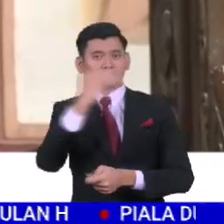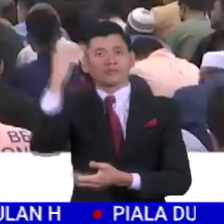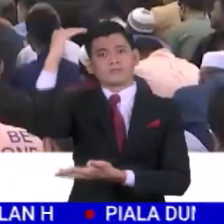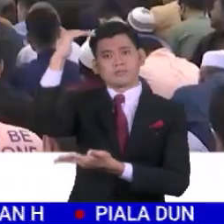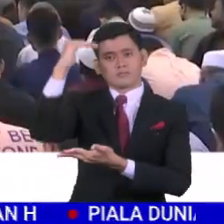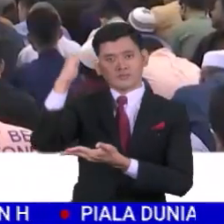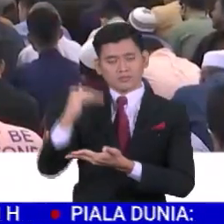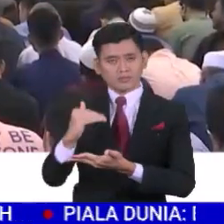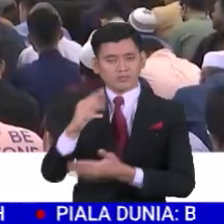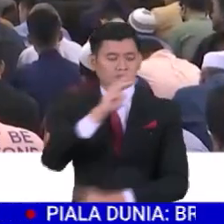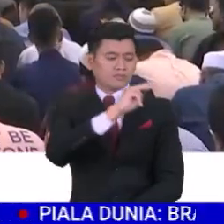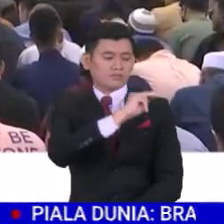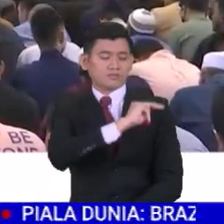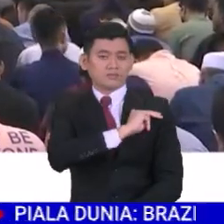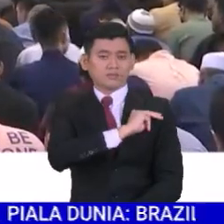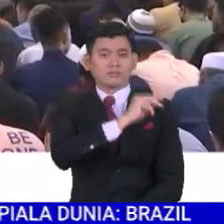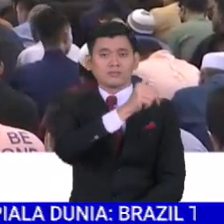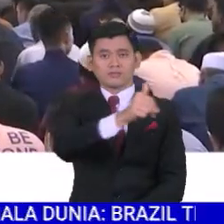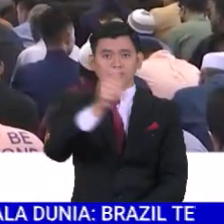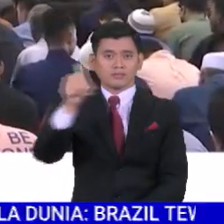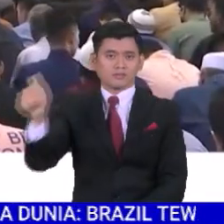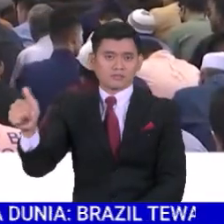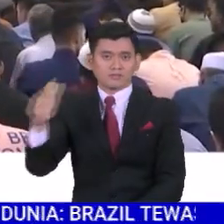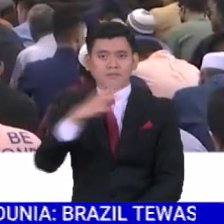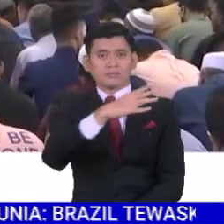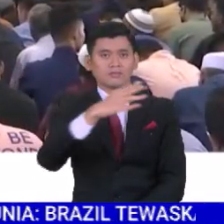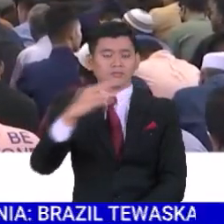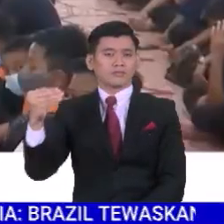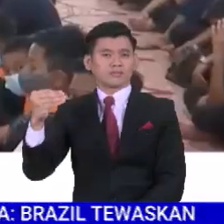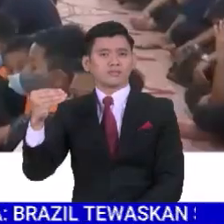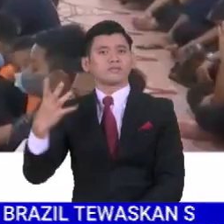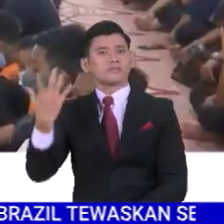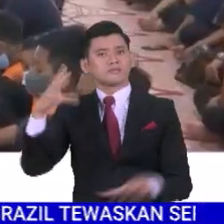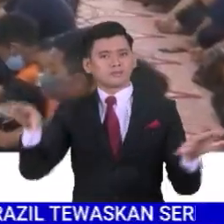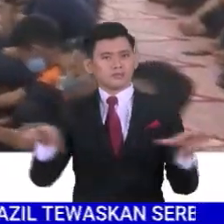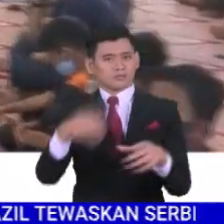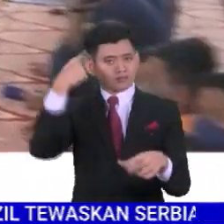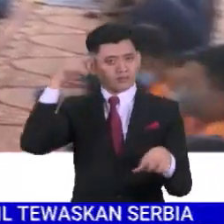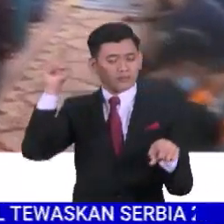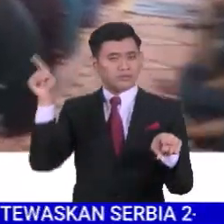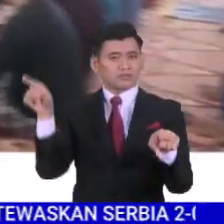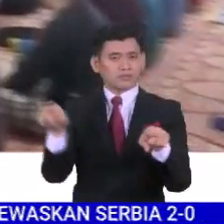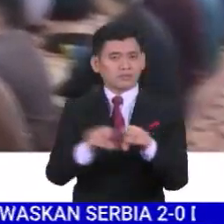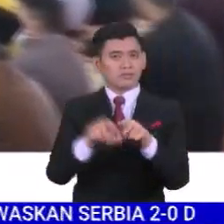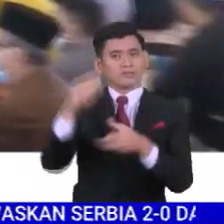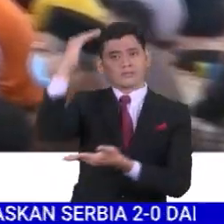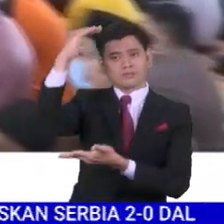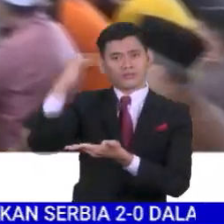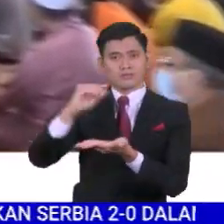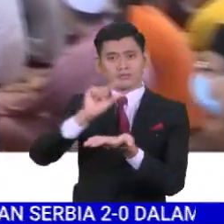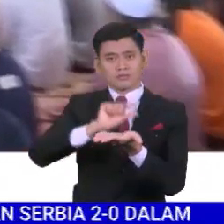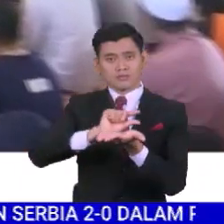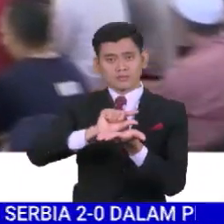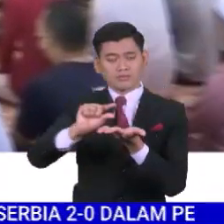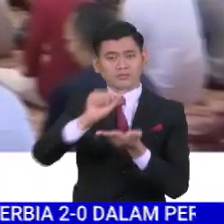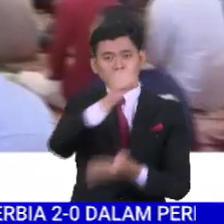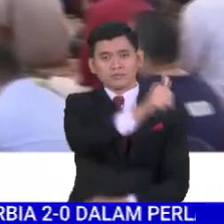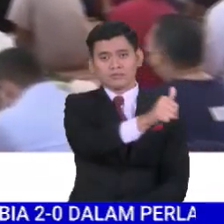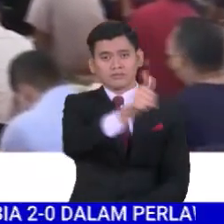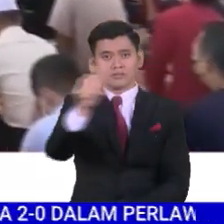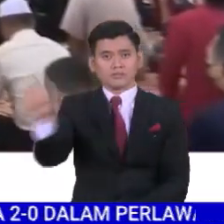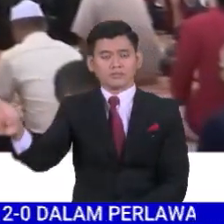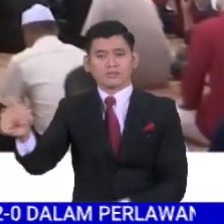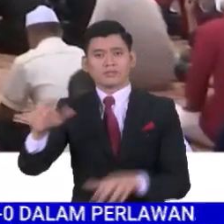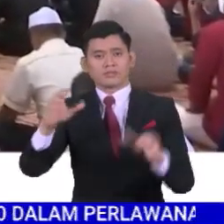selain sedang mendapatkan persetujuan daripada calon menteri untuk mengurangkan gaji mereka Beliau berkata demikian selepas